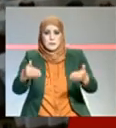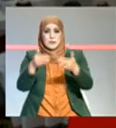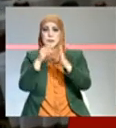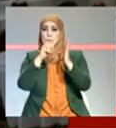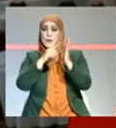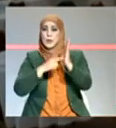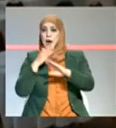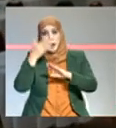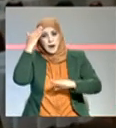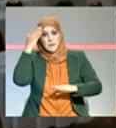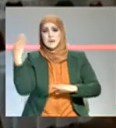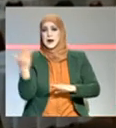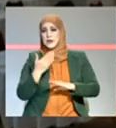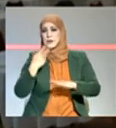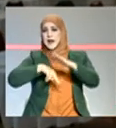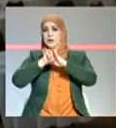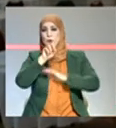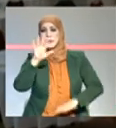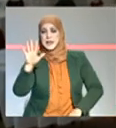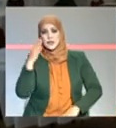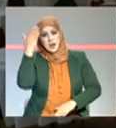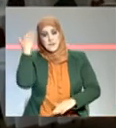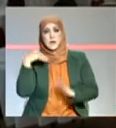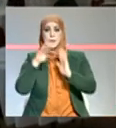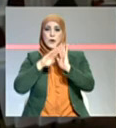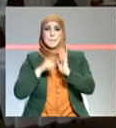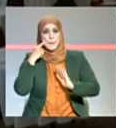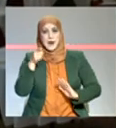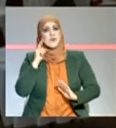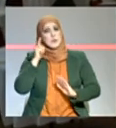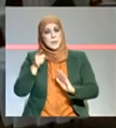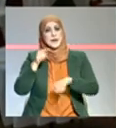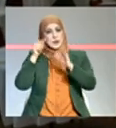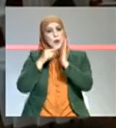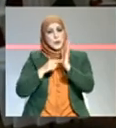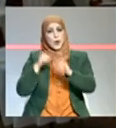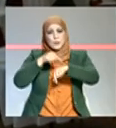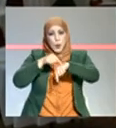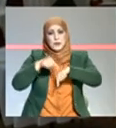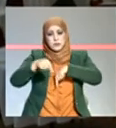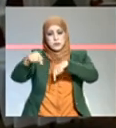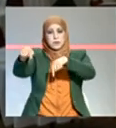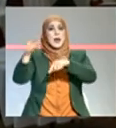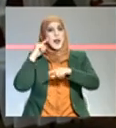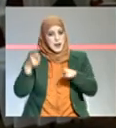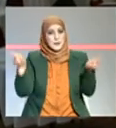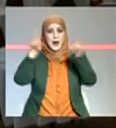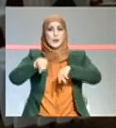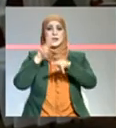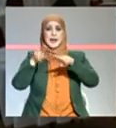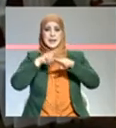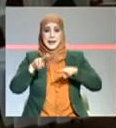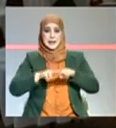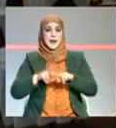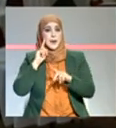لأنه ما توصلنا إليه في منذ 2015 هناك حالات تجاوزها الزمن ويجب تعديلها،